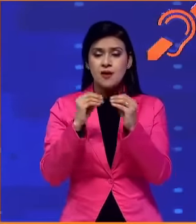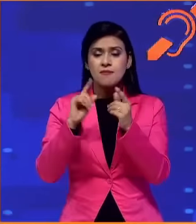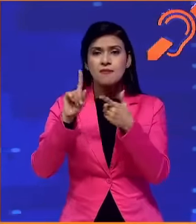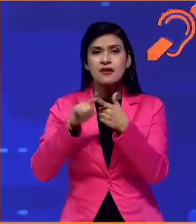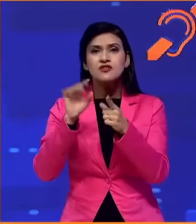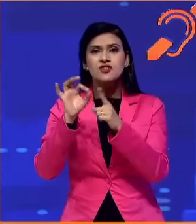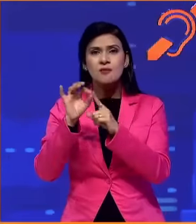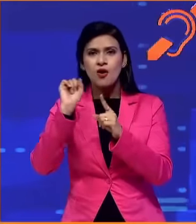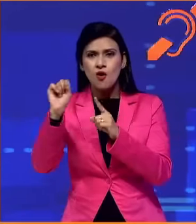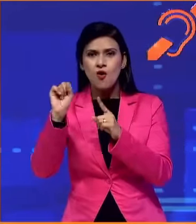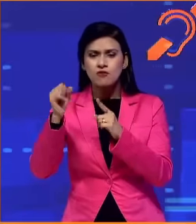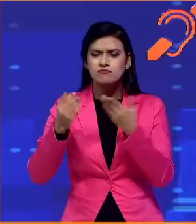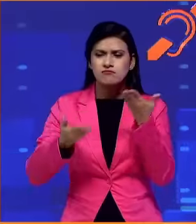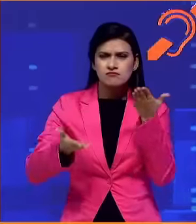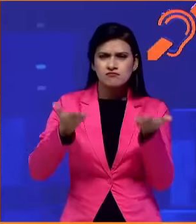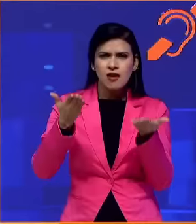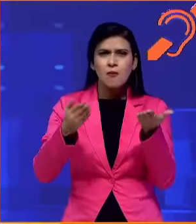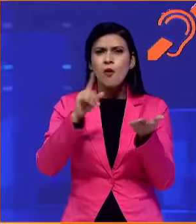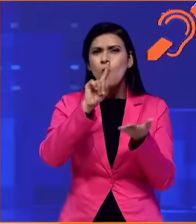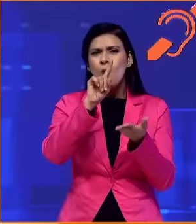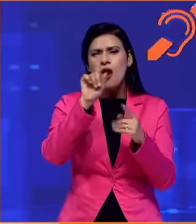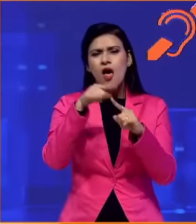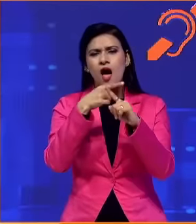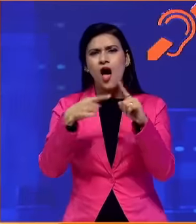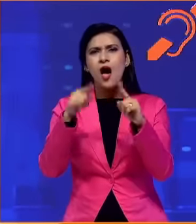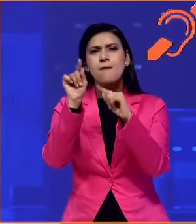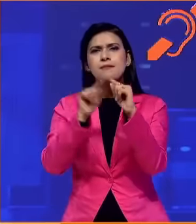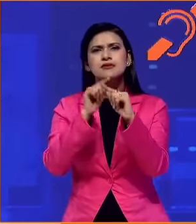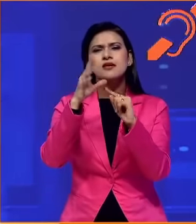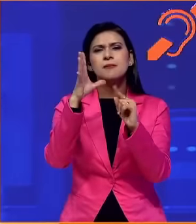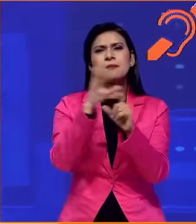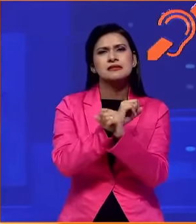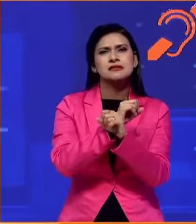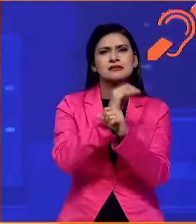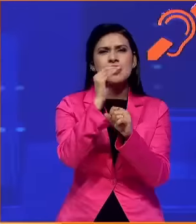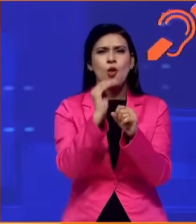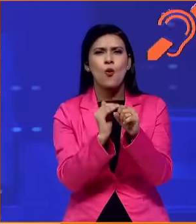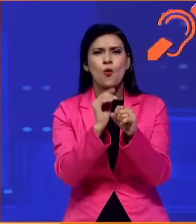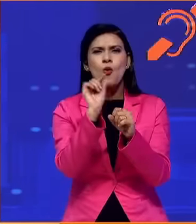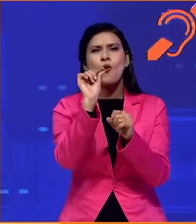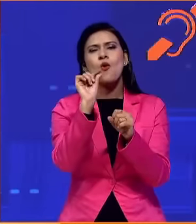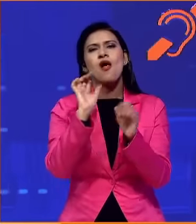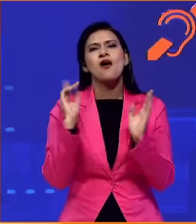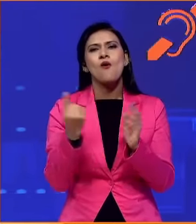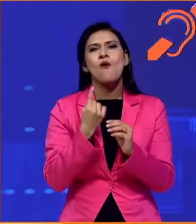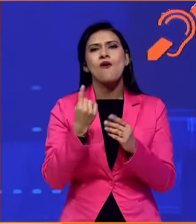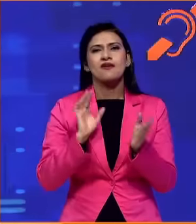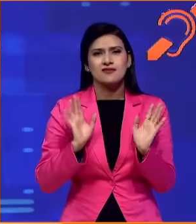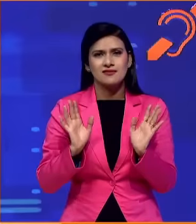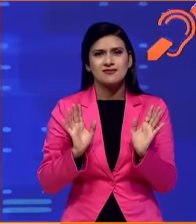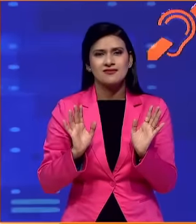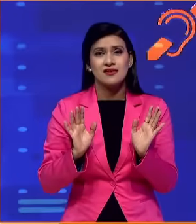सिर्फ1%पीछेहैं।इसलिए,ऐसा नहींहैकिहमचुनाव पूरीतरहसेहारगएहैं।हमारामनोबलगिराहुआहै।ठीकहै? जीतनाऔरहारनाखेलकाहिस्साहै।